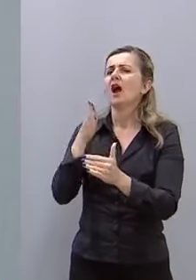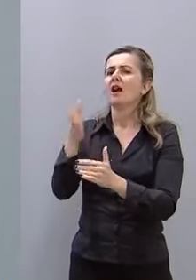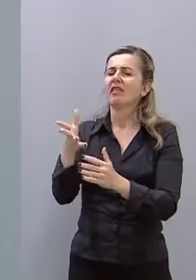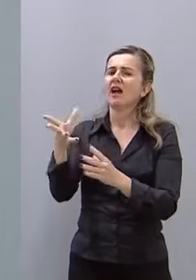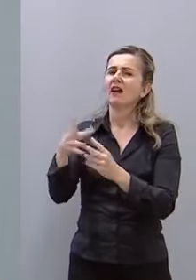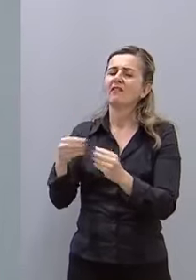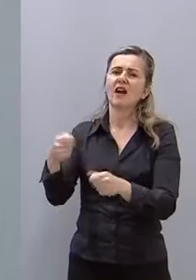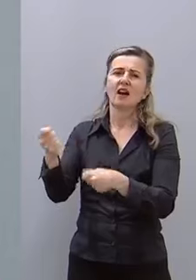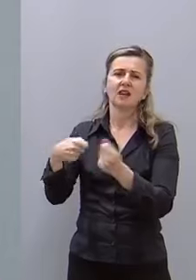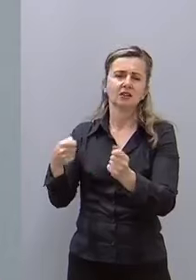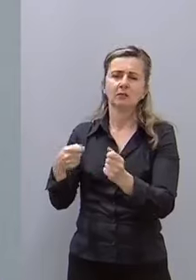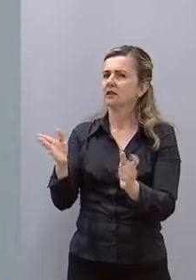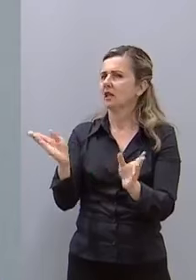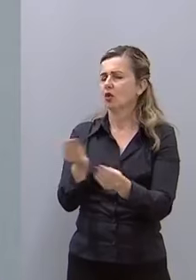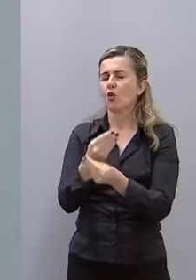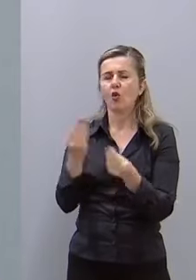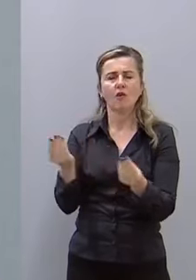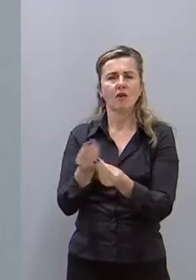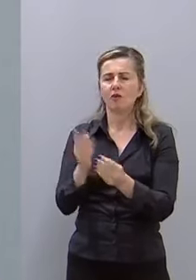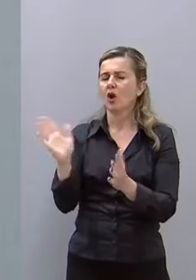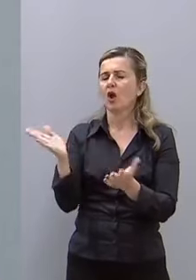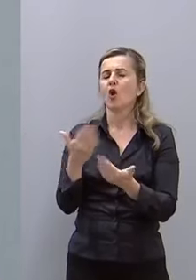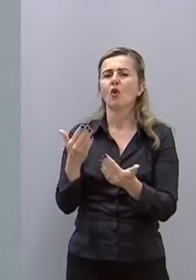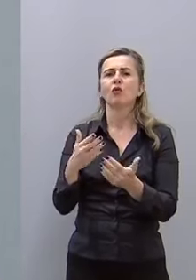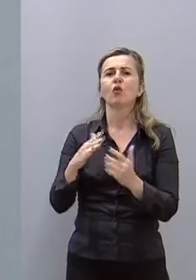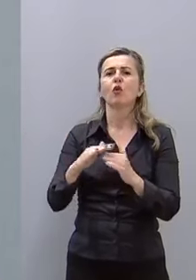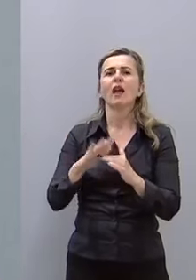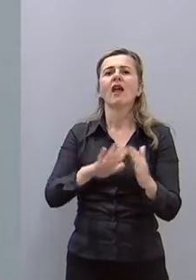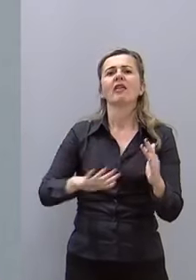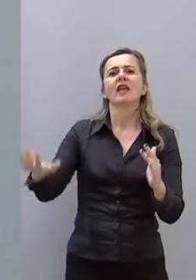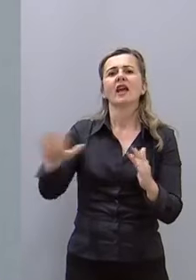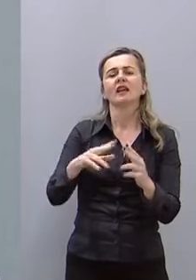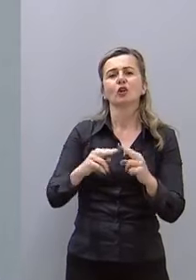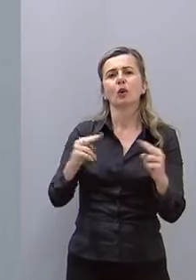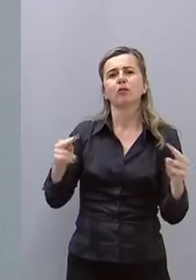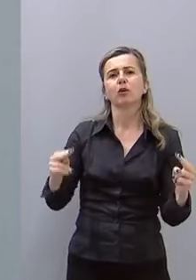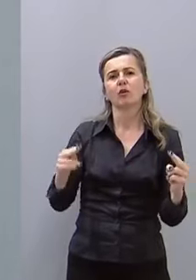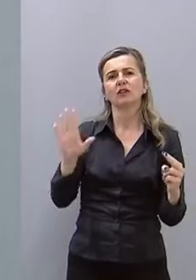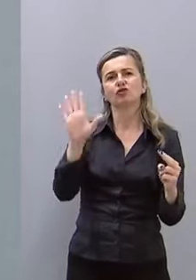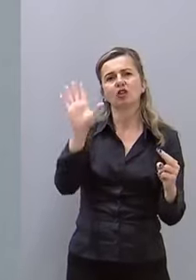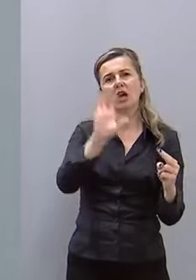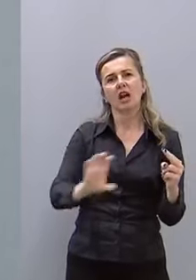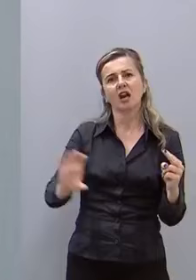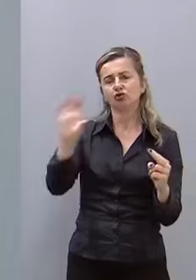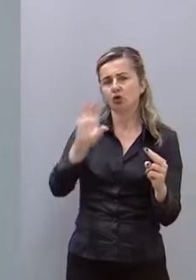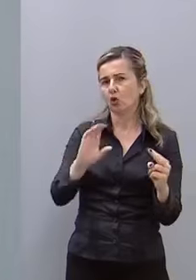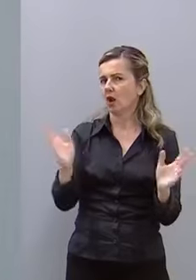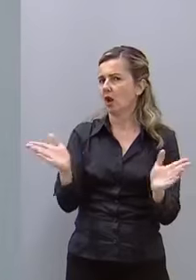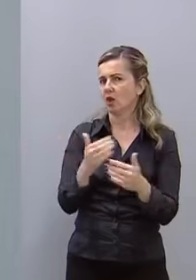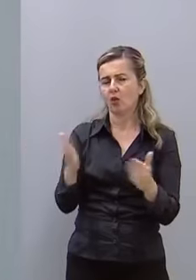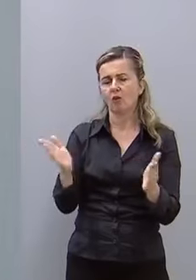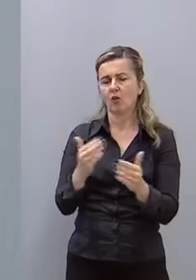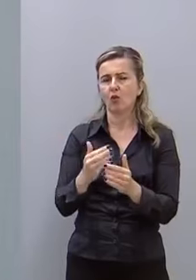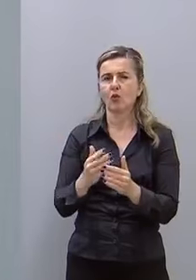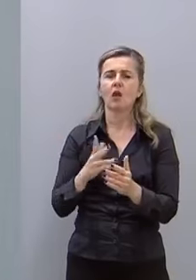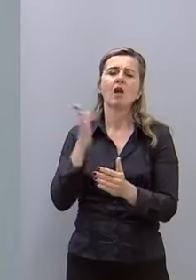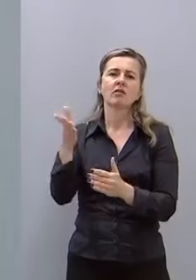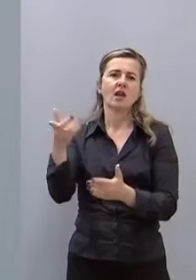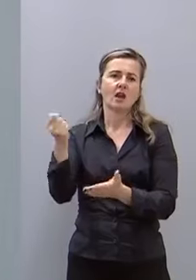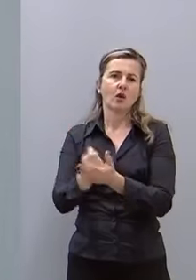sul territorio sul territorio provinciale e o